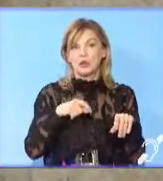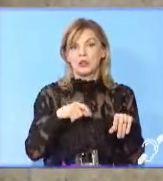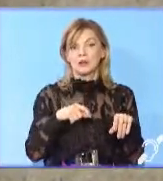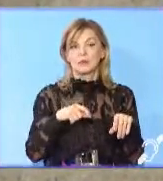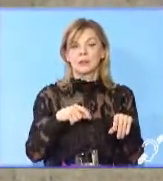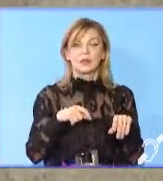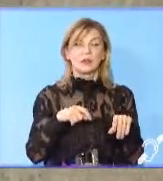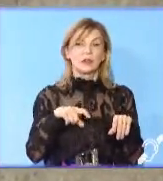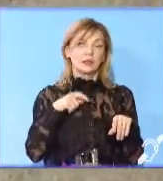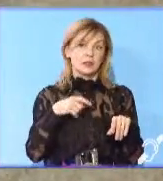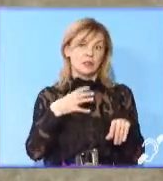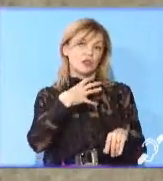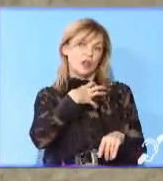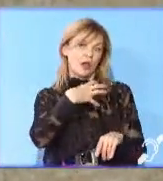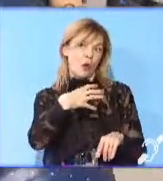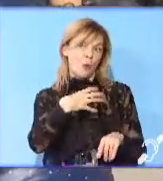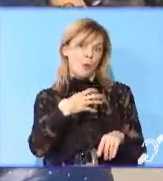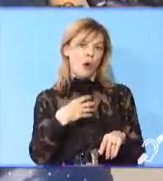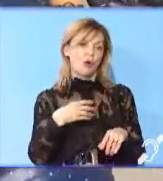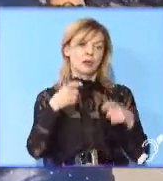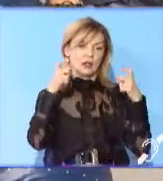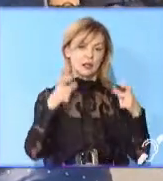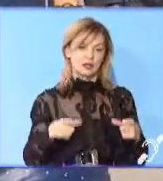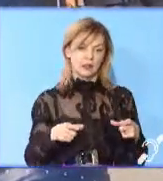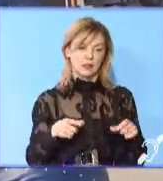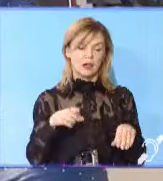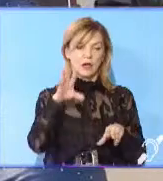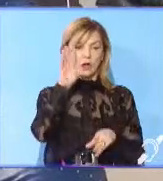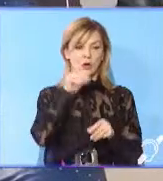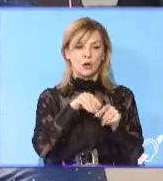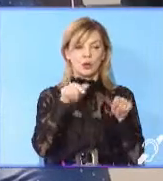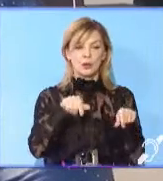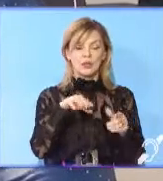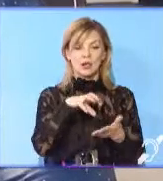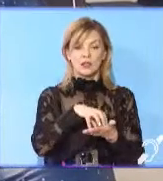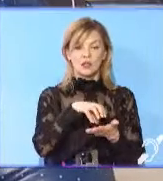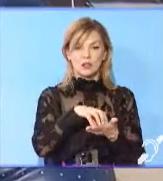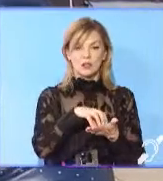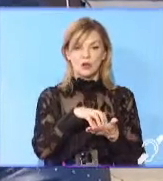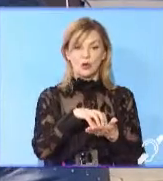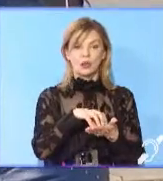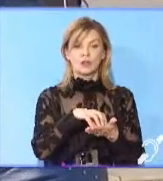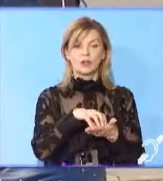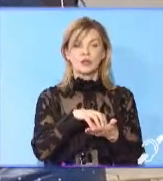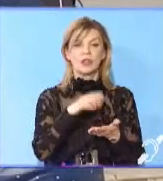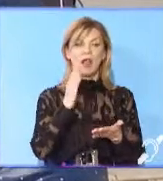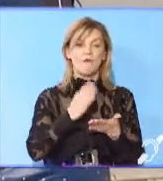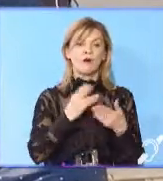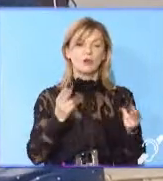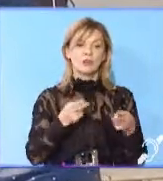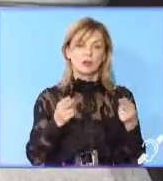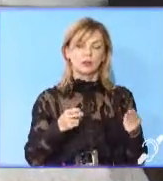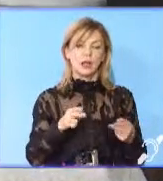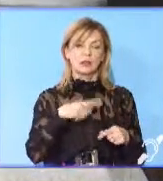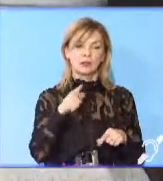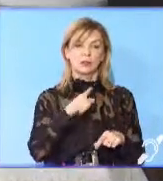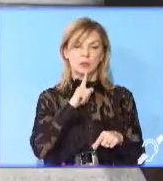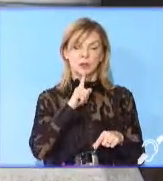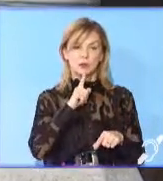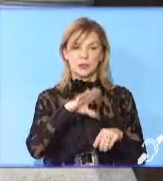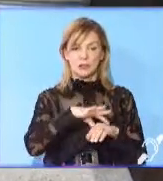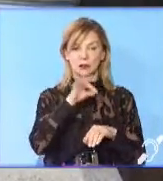niște comori arhitecturale de multe ori. Locuiesc în zonă, după nume am fost căutată și s-a descoperit